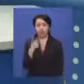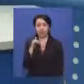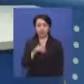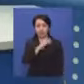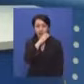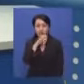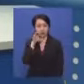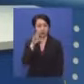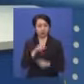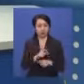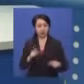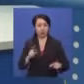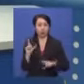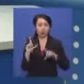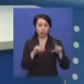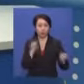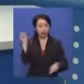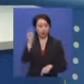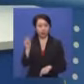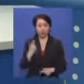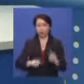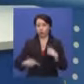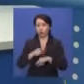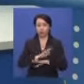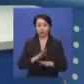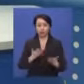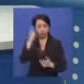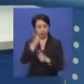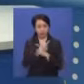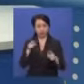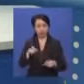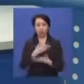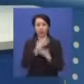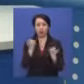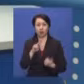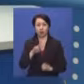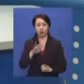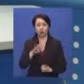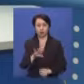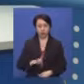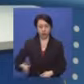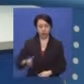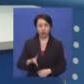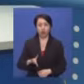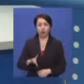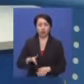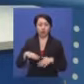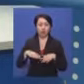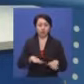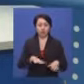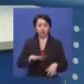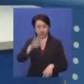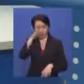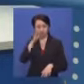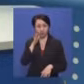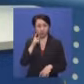30 тысяч североказахстанцев ушли на фронт и не вернулись. Никаких сведений о них нет. Из Айыртаусского района сражаться с врагом во время